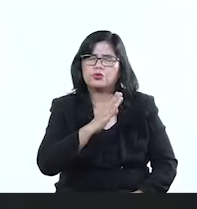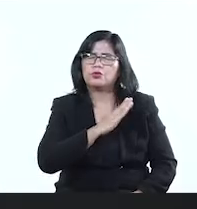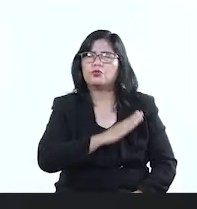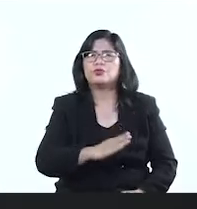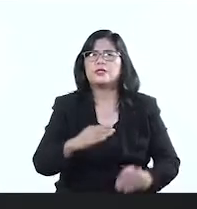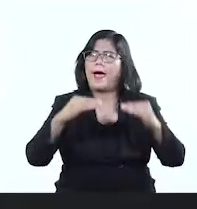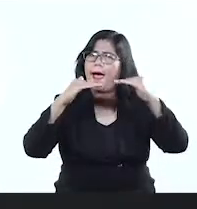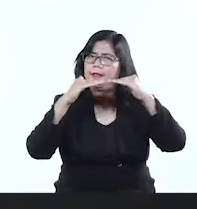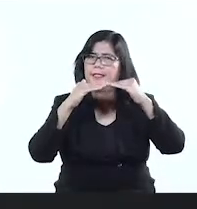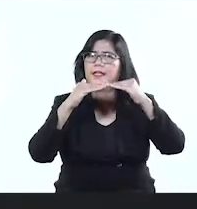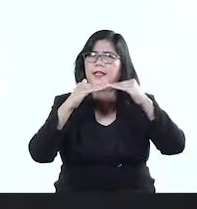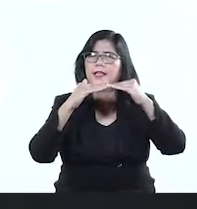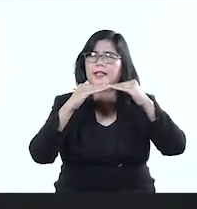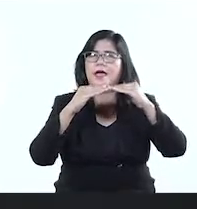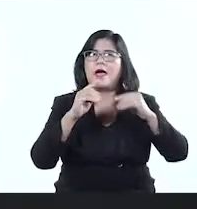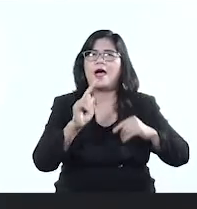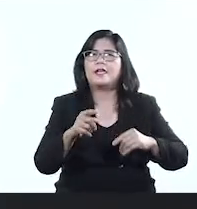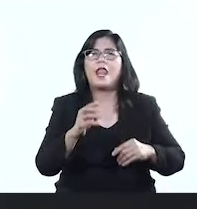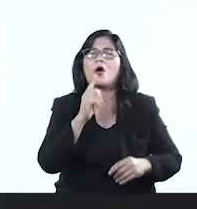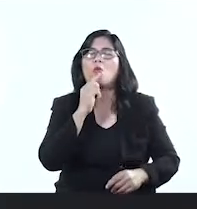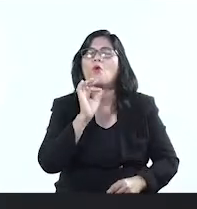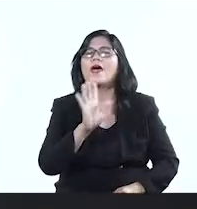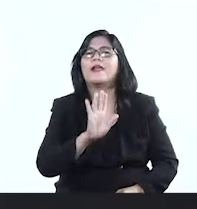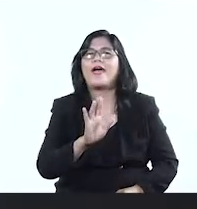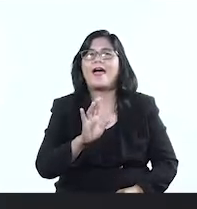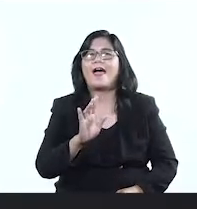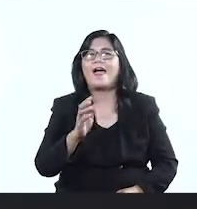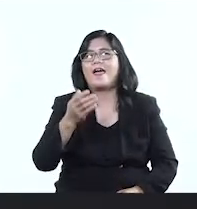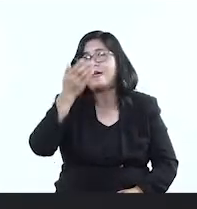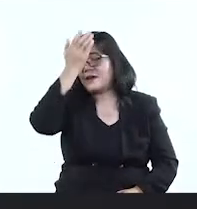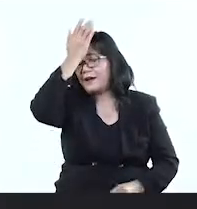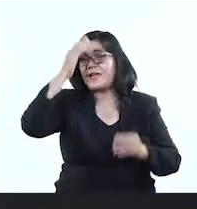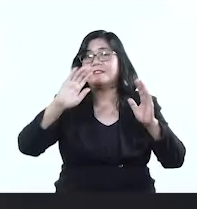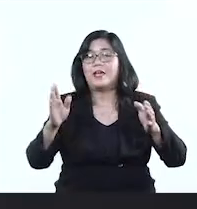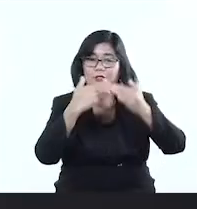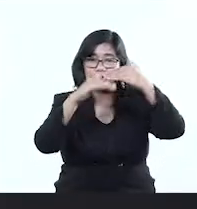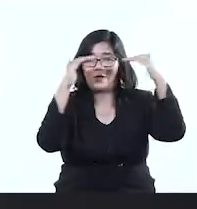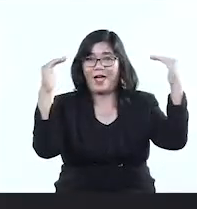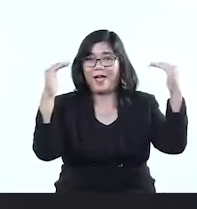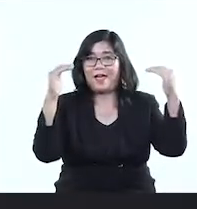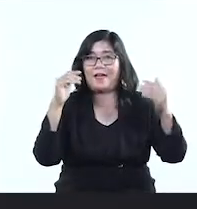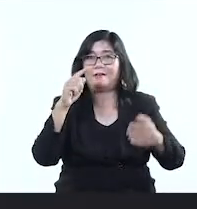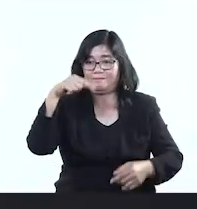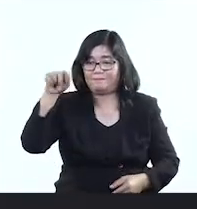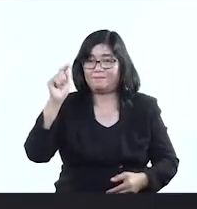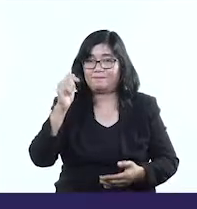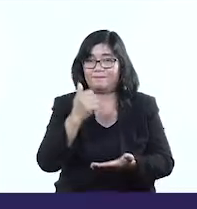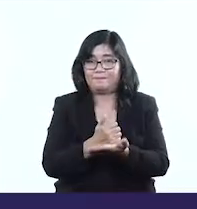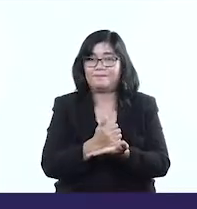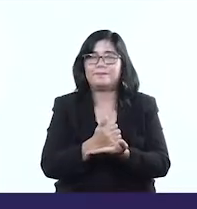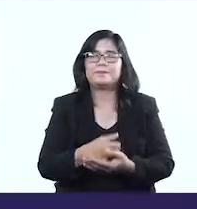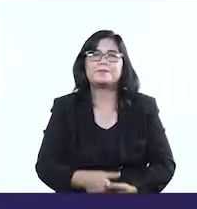adil ini adalah warna kerajaan sorga yang saja katakan jan26 Hai